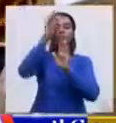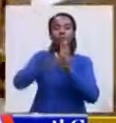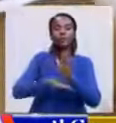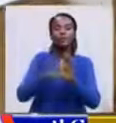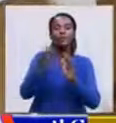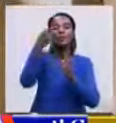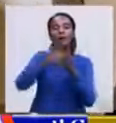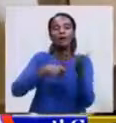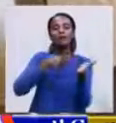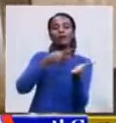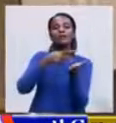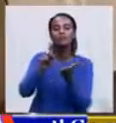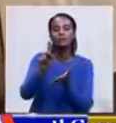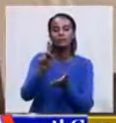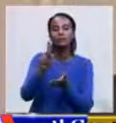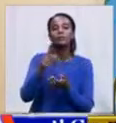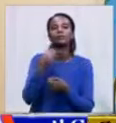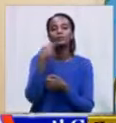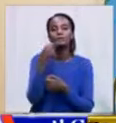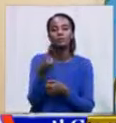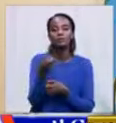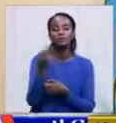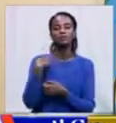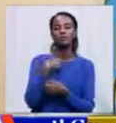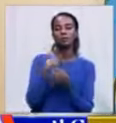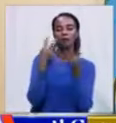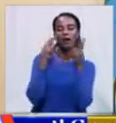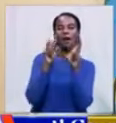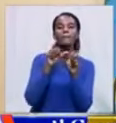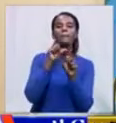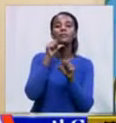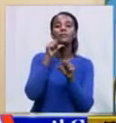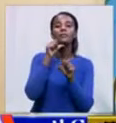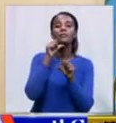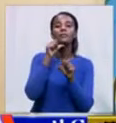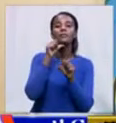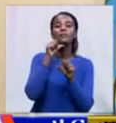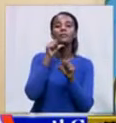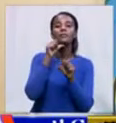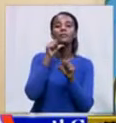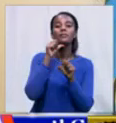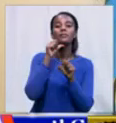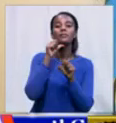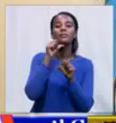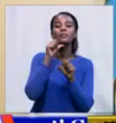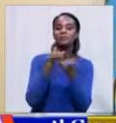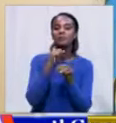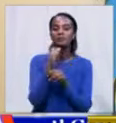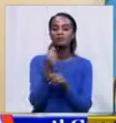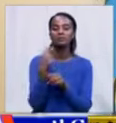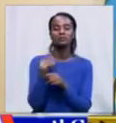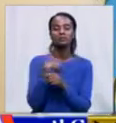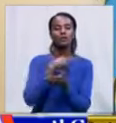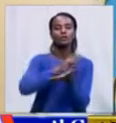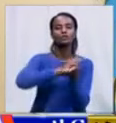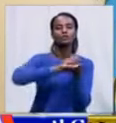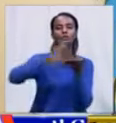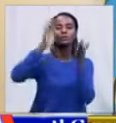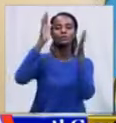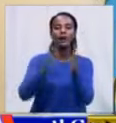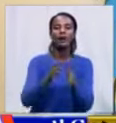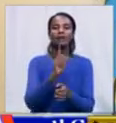ጉድለቶች ዋጋ ያስከፍላሉም ብለዋል። እኛን አይመለከትም ጉዳዩ። እኛን አይመለከትም። እኛ ቅዱሳን